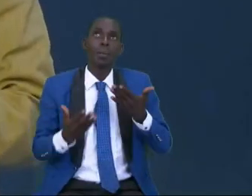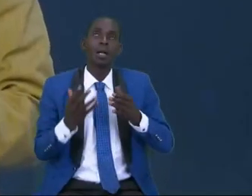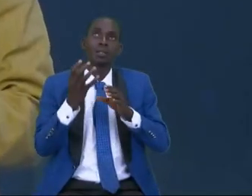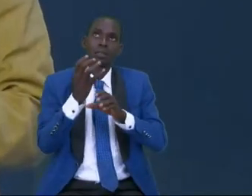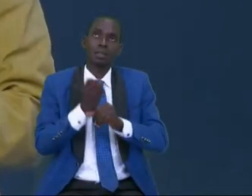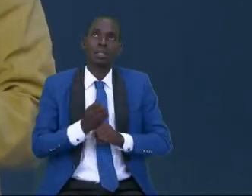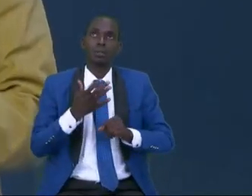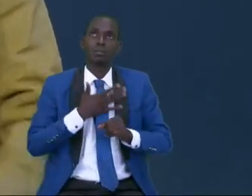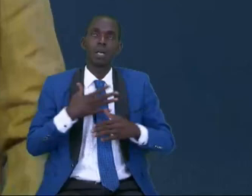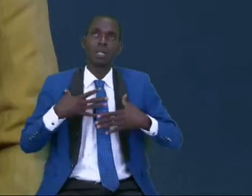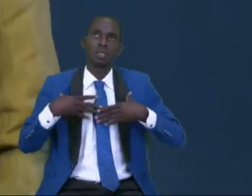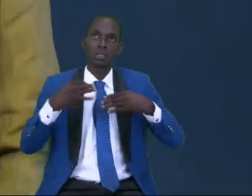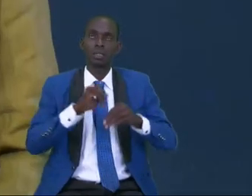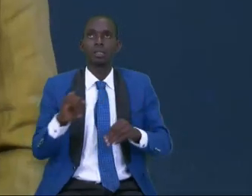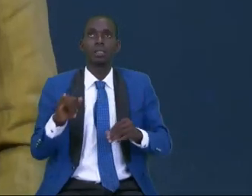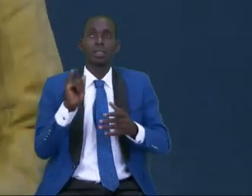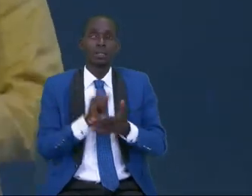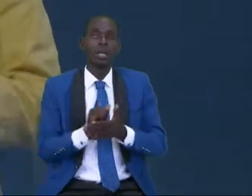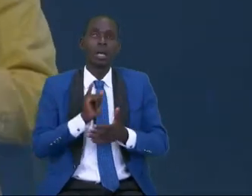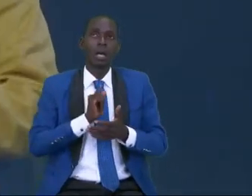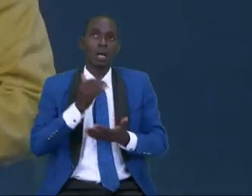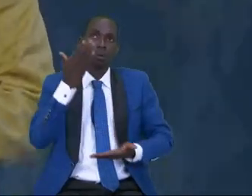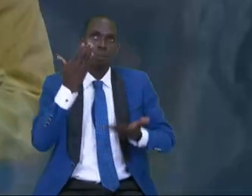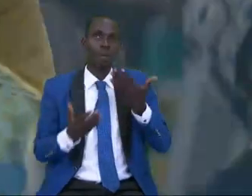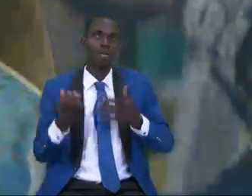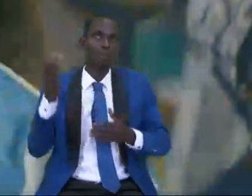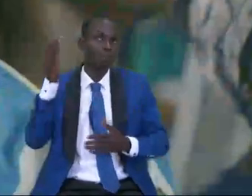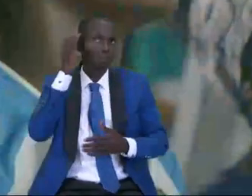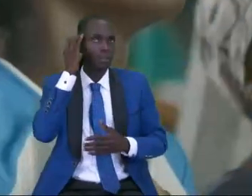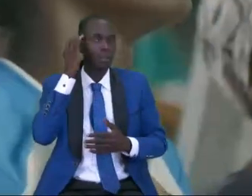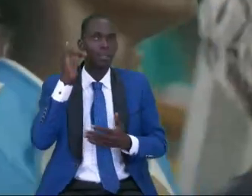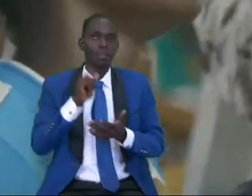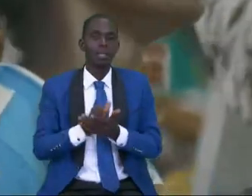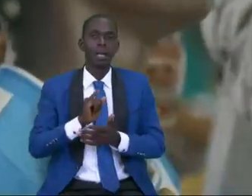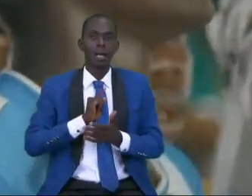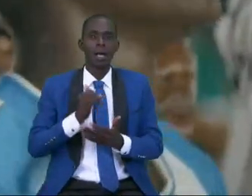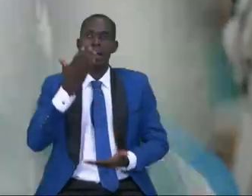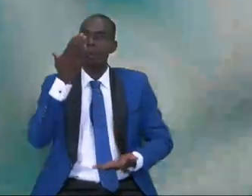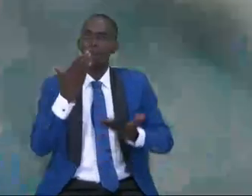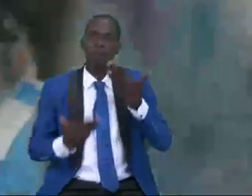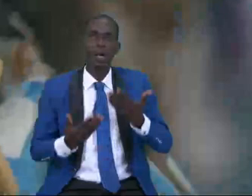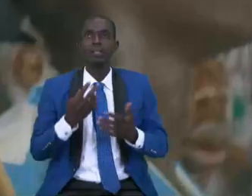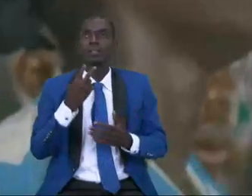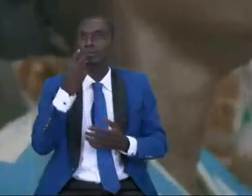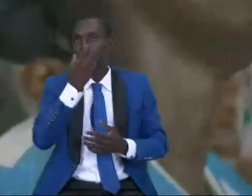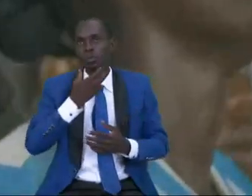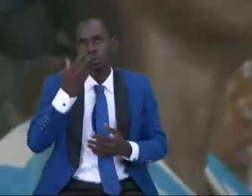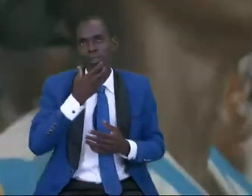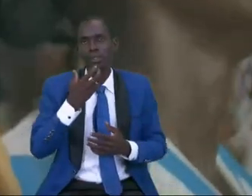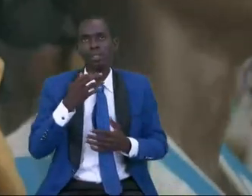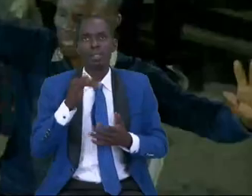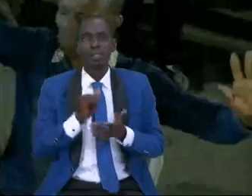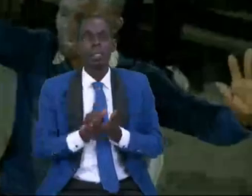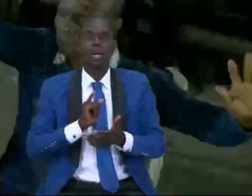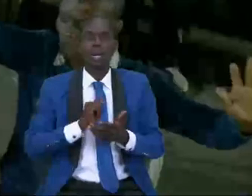je reçoive ma guérison. Que mes jambes